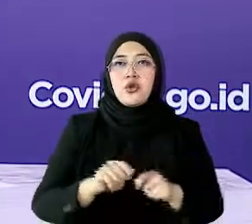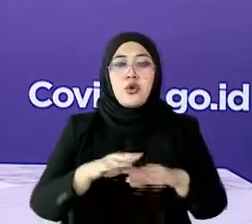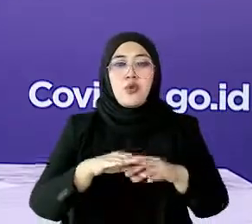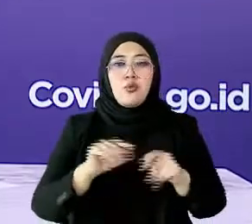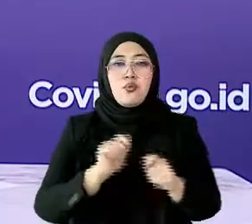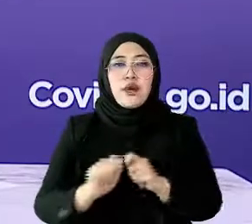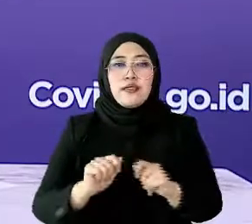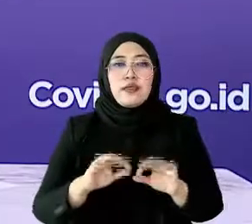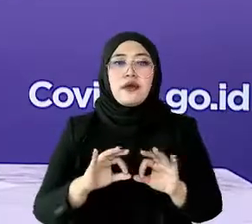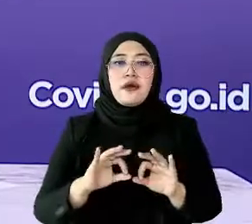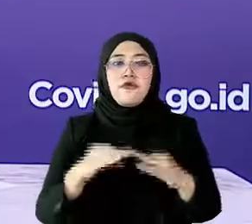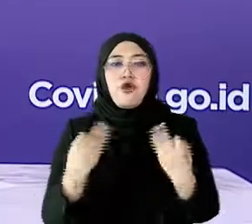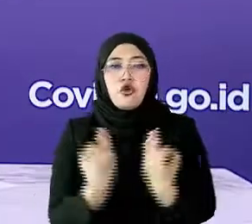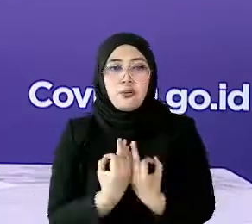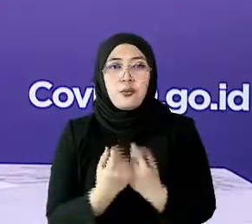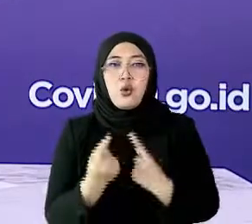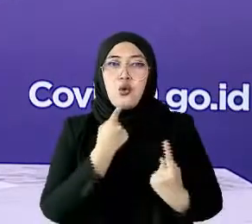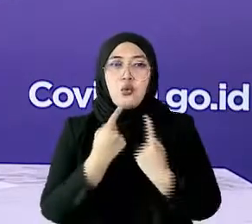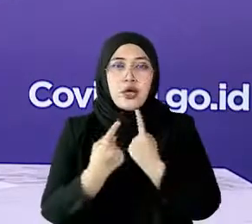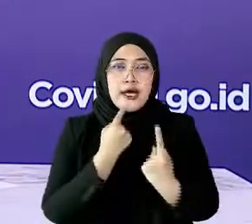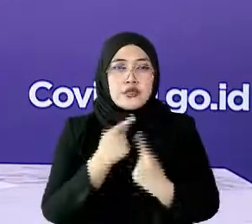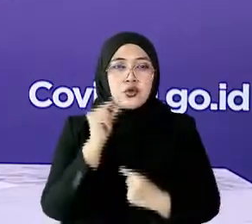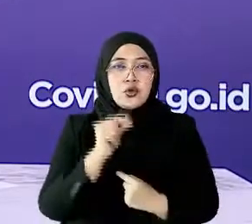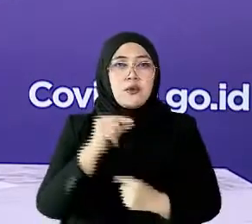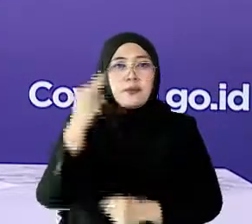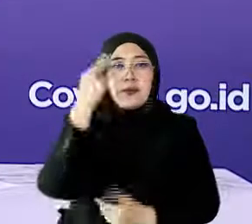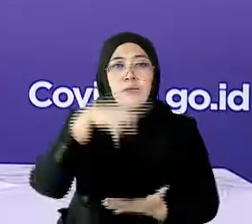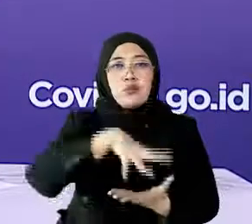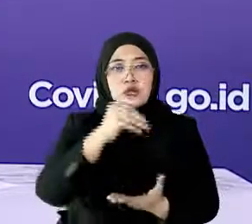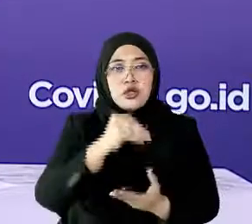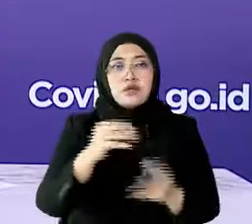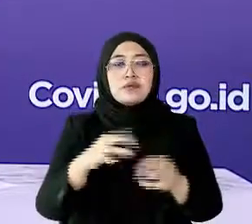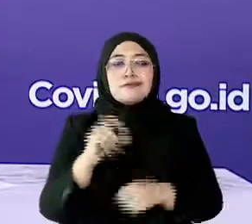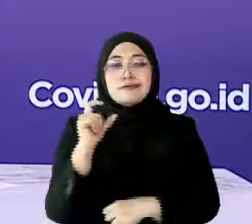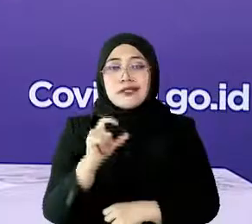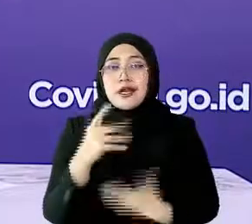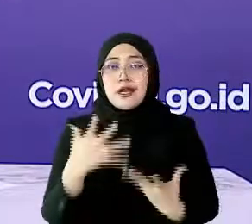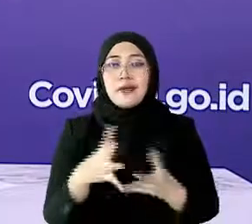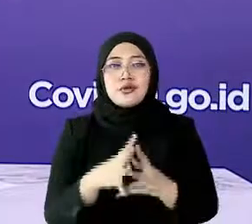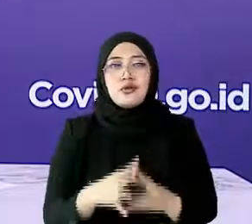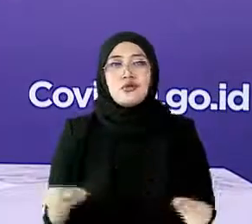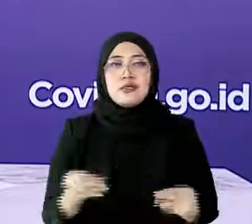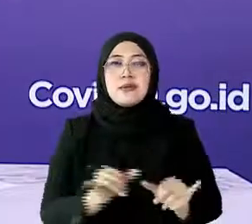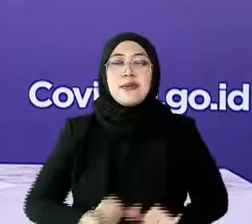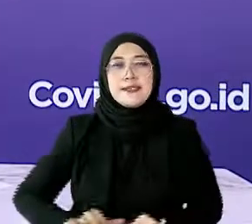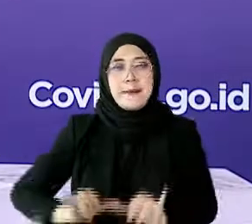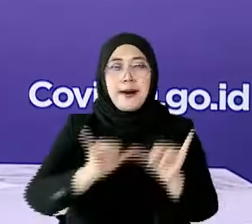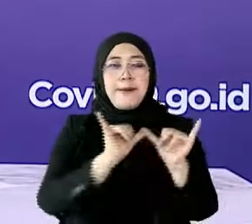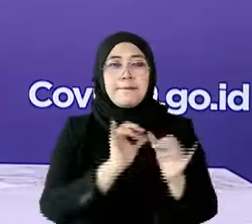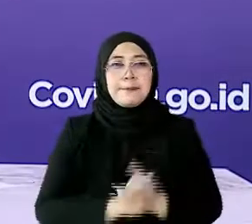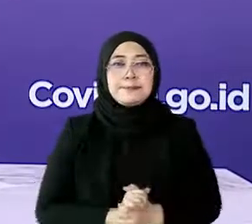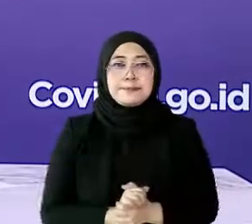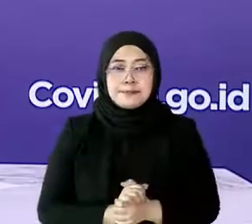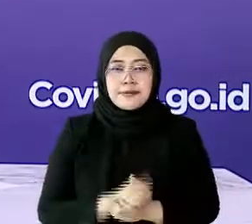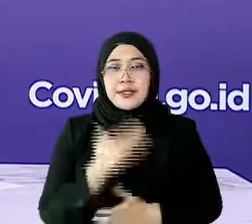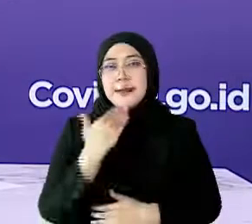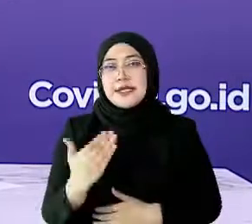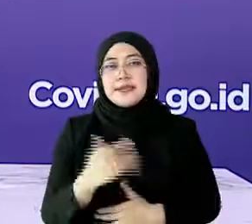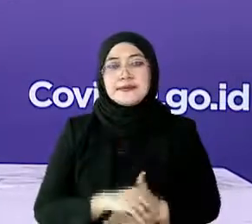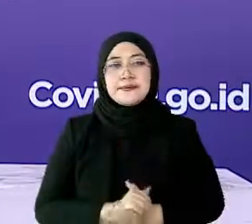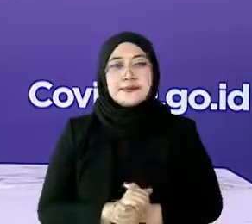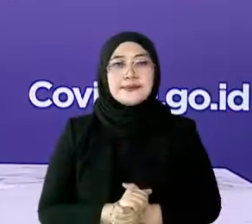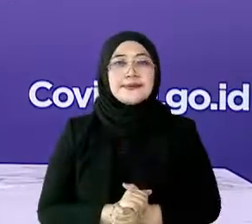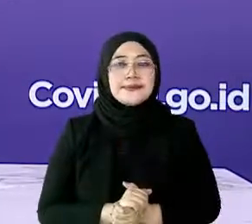Komunikasi dengan pemerintah pusat untuk dapat dicari jalan keluarnya secara bersama-sama terima kasih